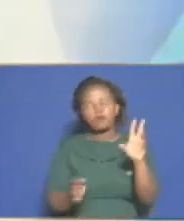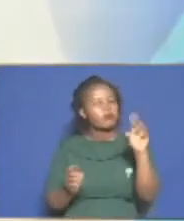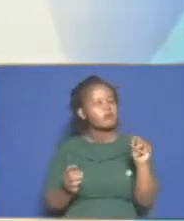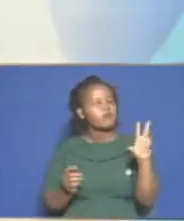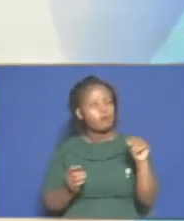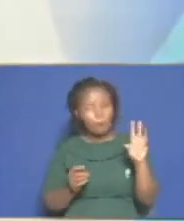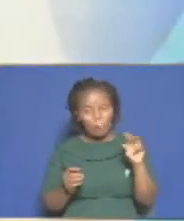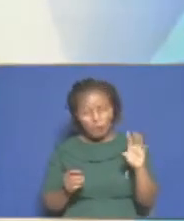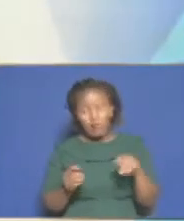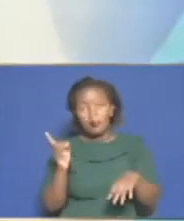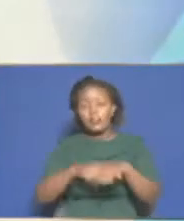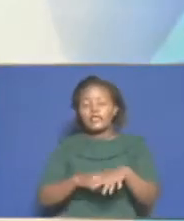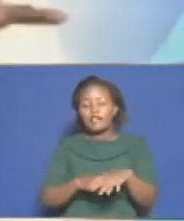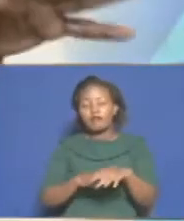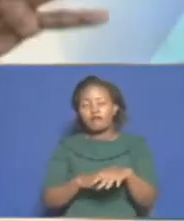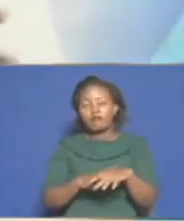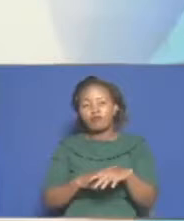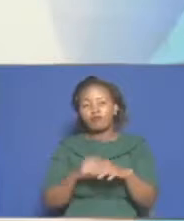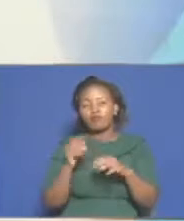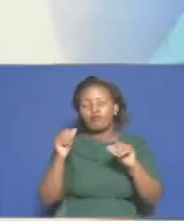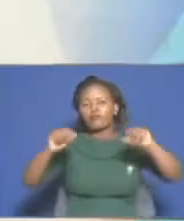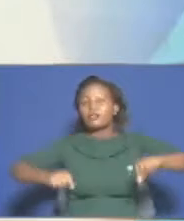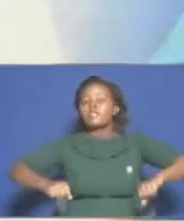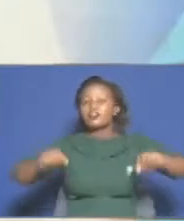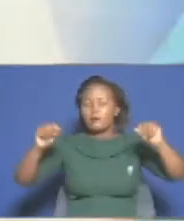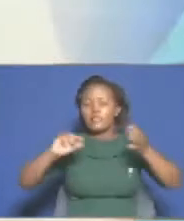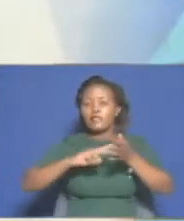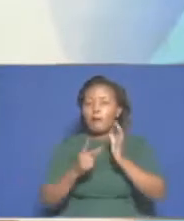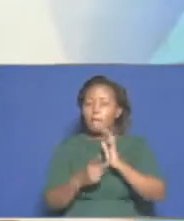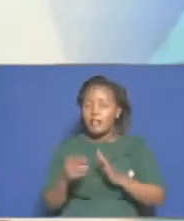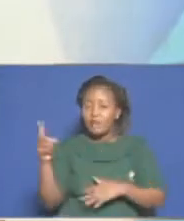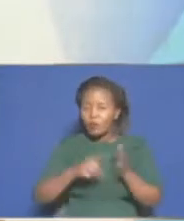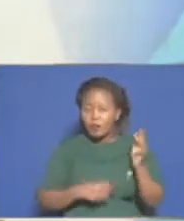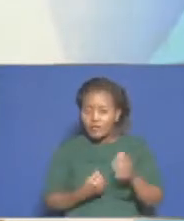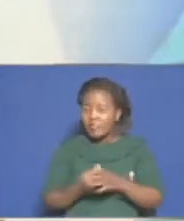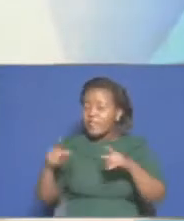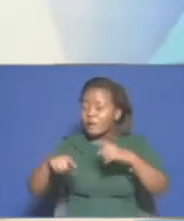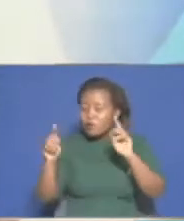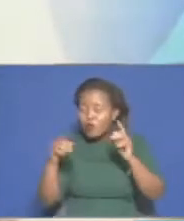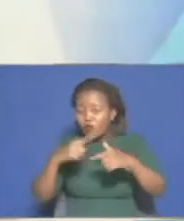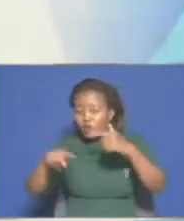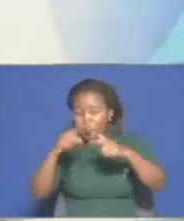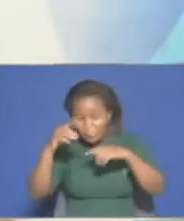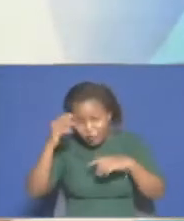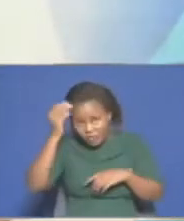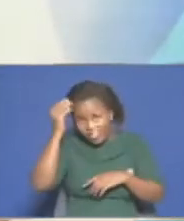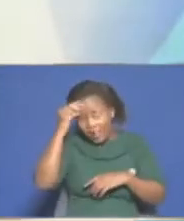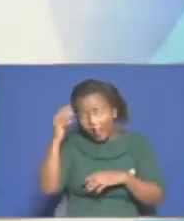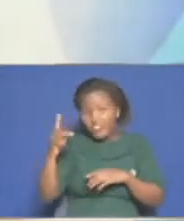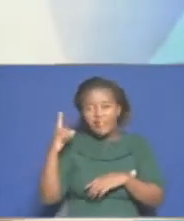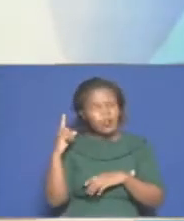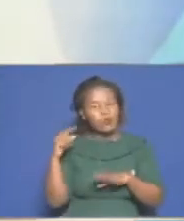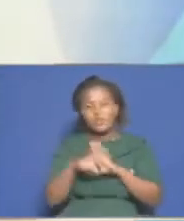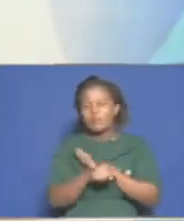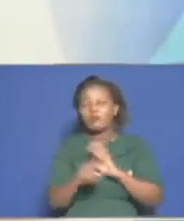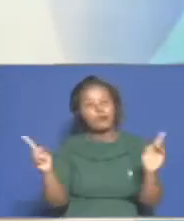saa hii wakati Chebukati ametangaza? Ama hiyo inamaanisha Nancy ya kwamba hawakuwa wanasoma hii act kwa umakinifu, na